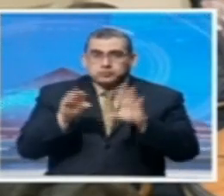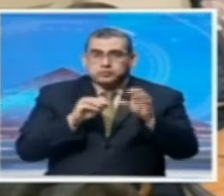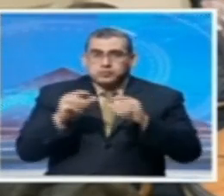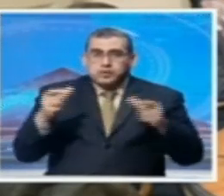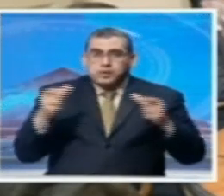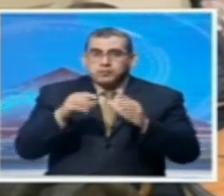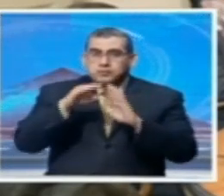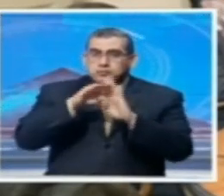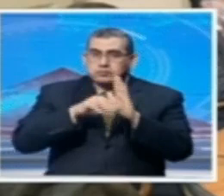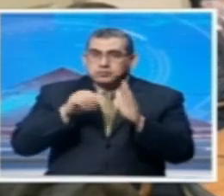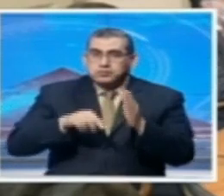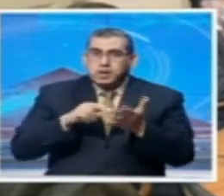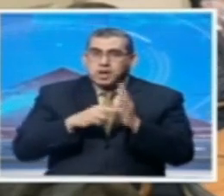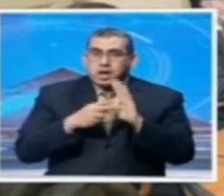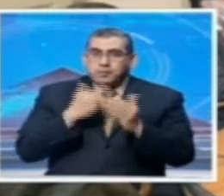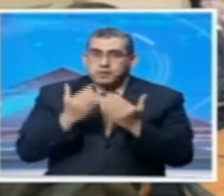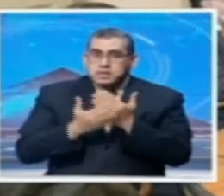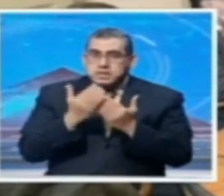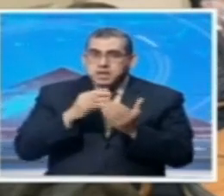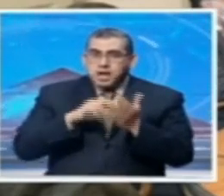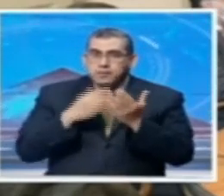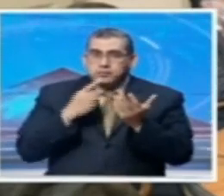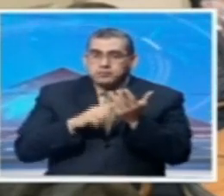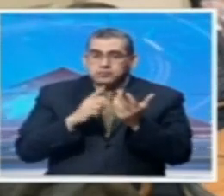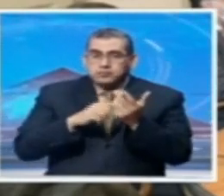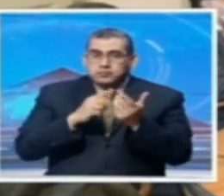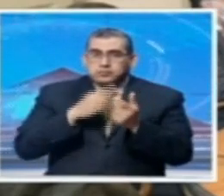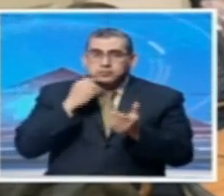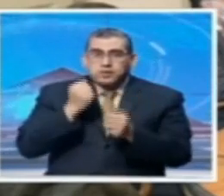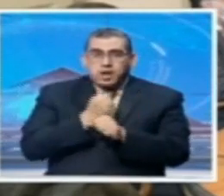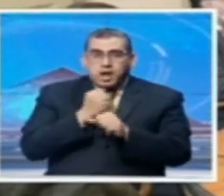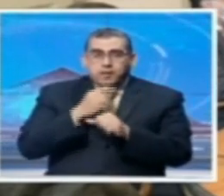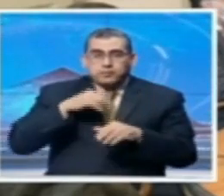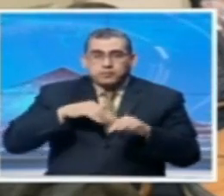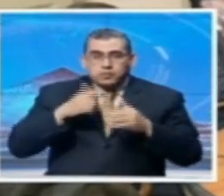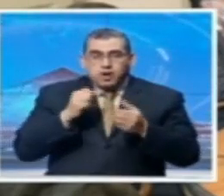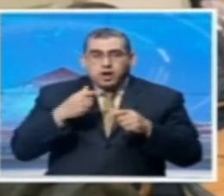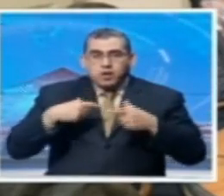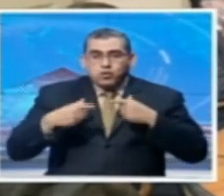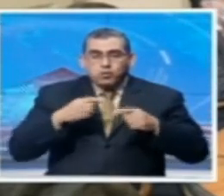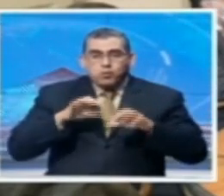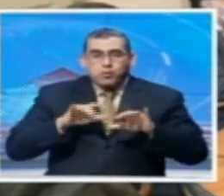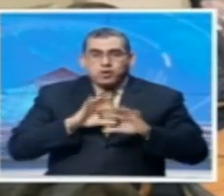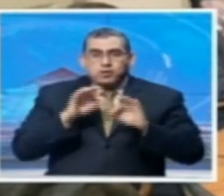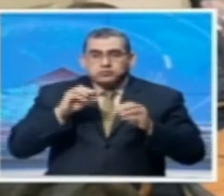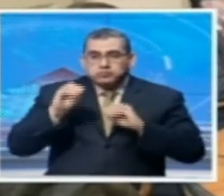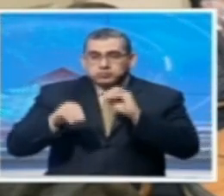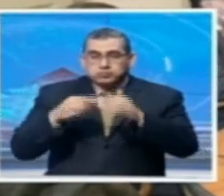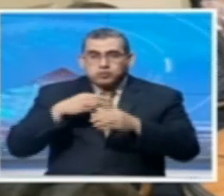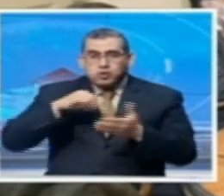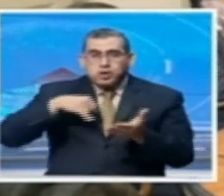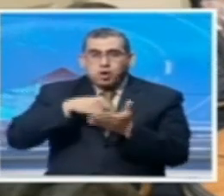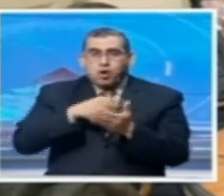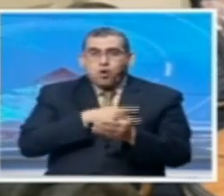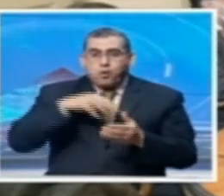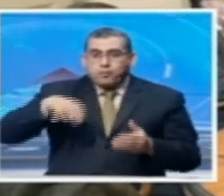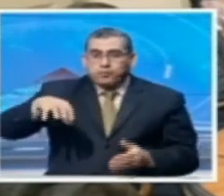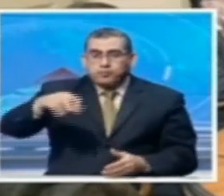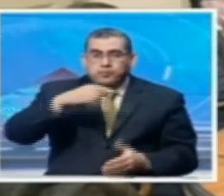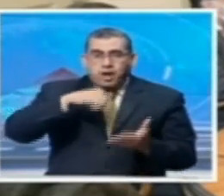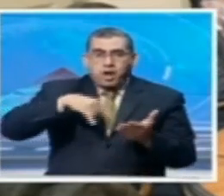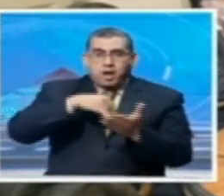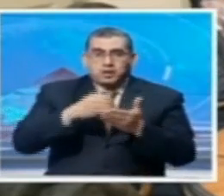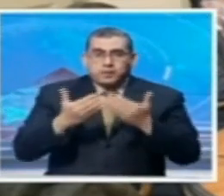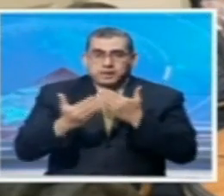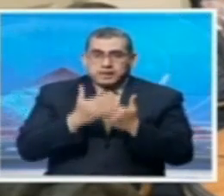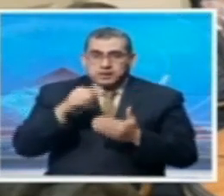تناول الاجتماع استعراض مستجدات الموقف التنفيذي للبنية التحتية التكنولوجية للحي الحكومي بالعاصمة الإدارية